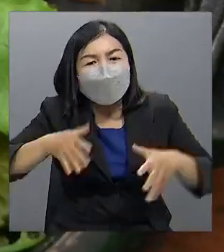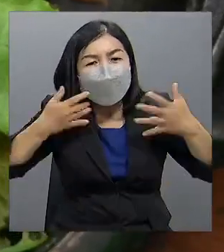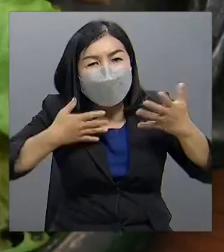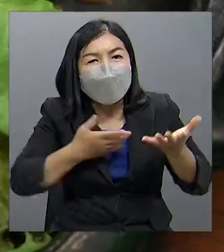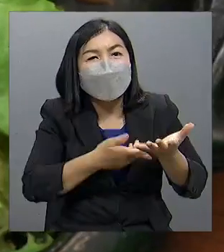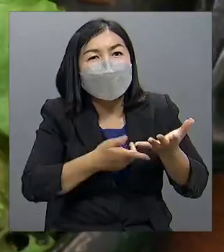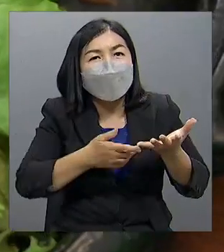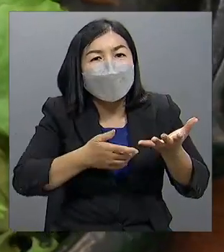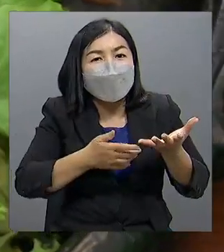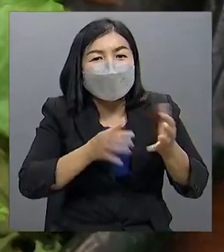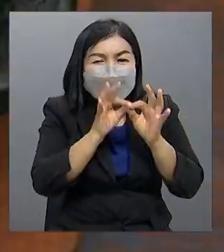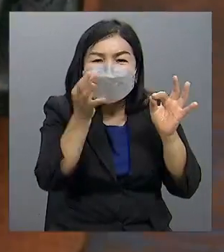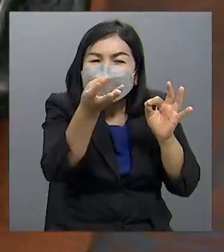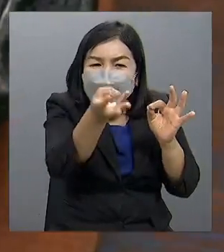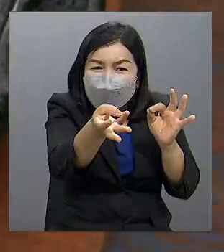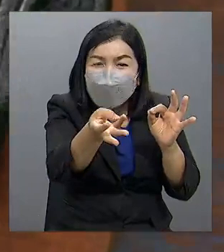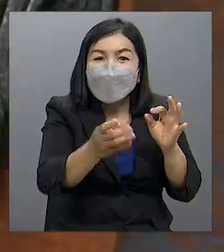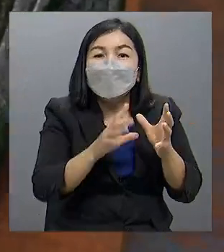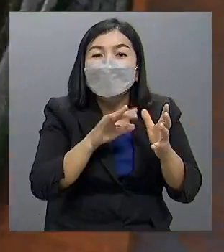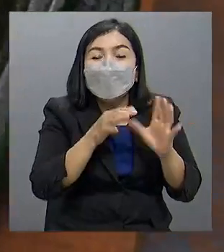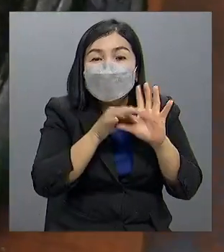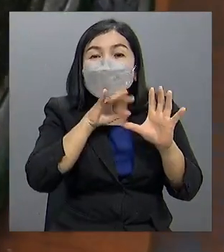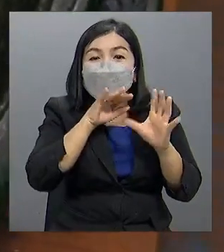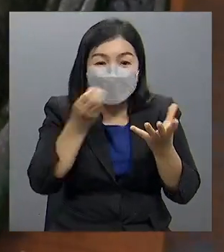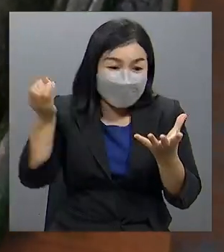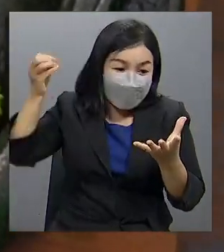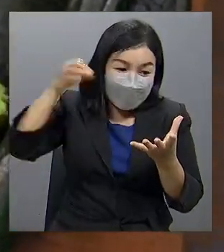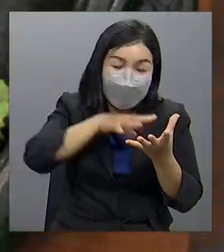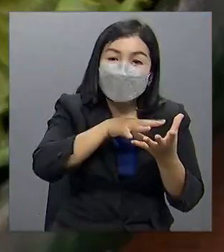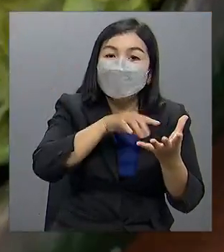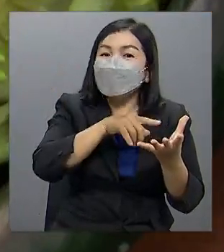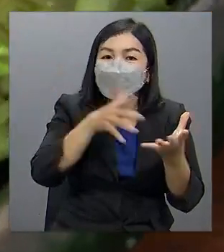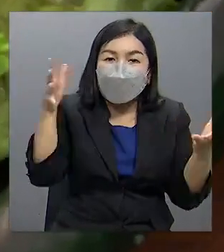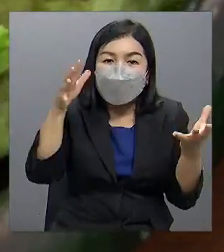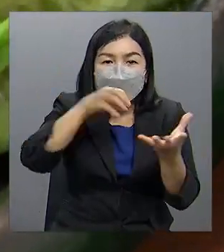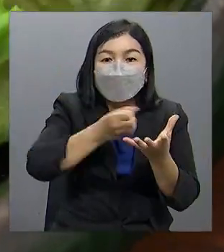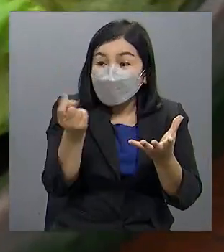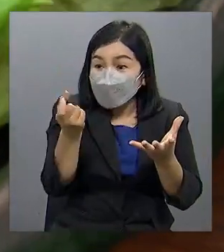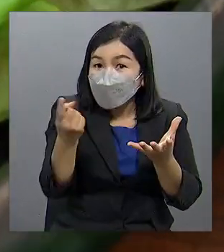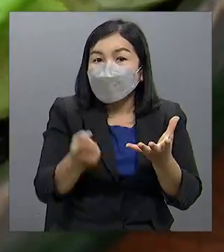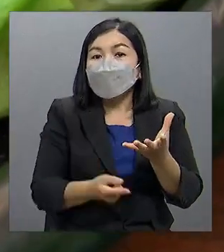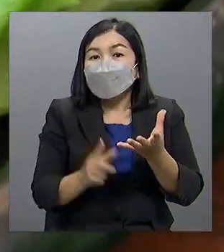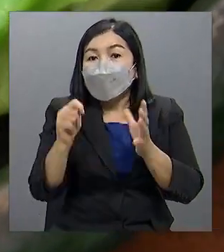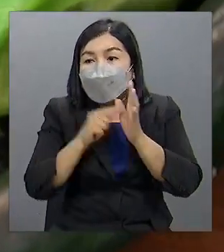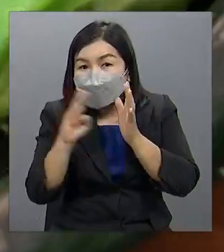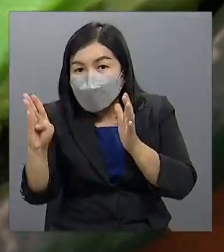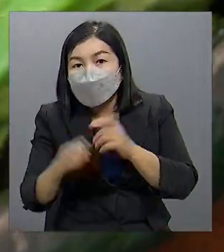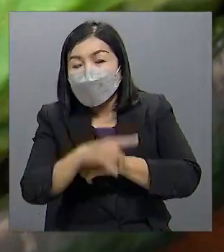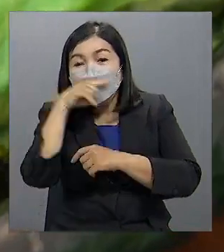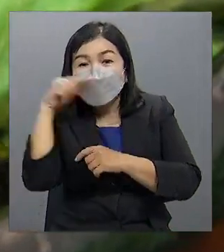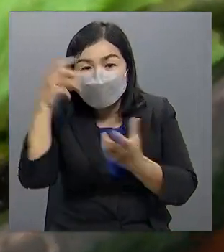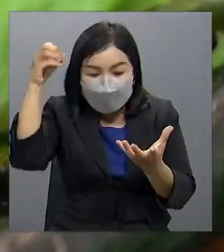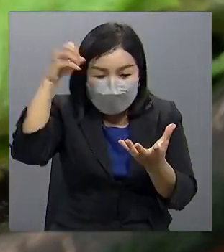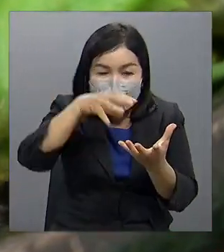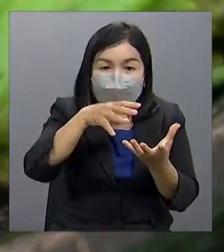ส้นน้อยหมูตุ้มๆนะครับทางเราก็จะใส่หมูสดใส่ตับใส่ลูกชิ้นใส่หมูตุ๋นแล้วก็ปรุงรสให้หนึ่